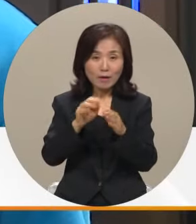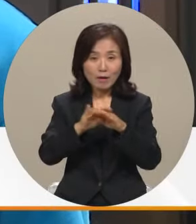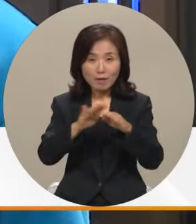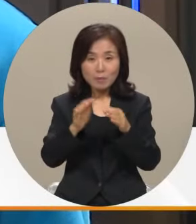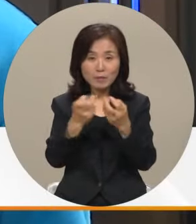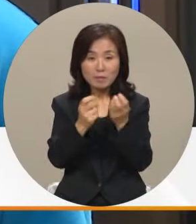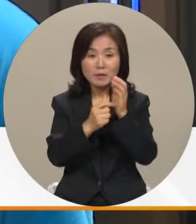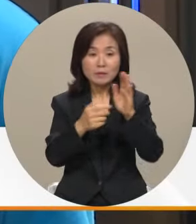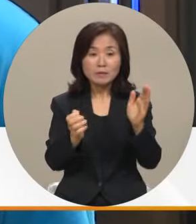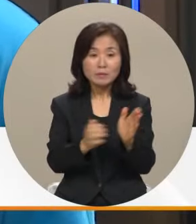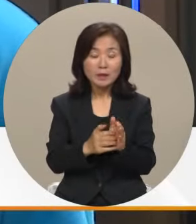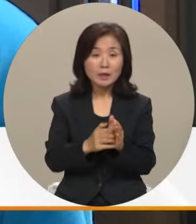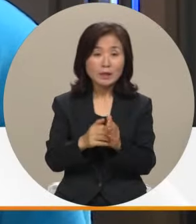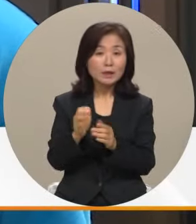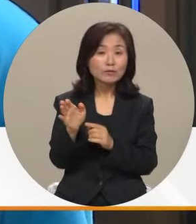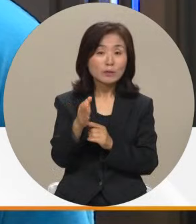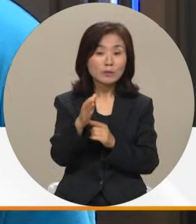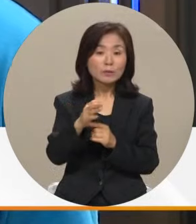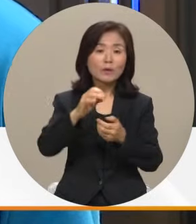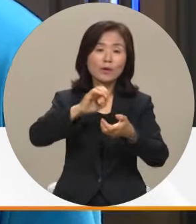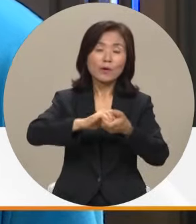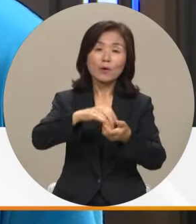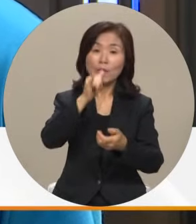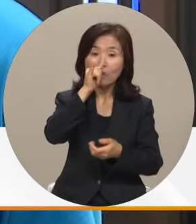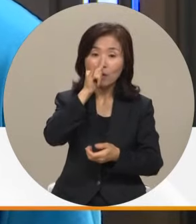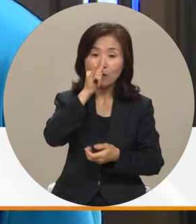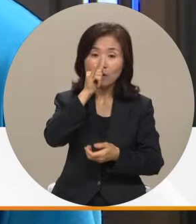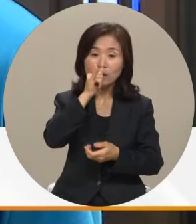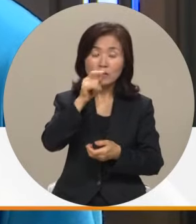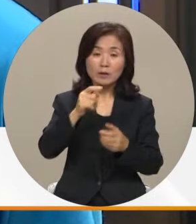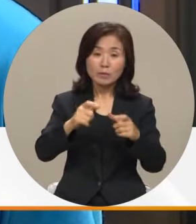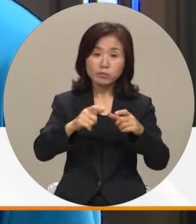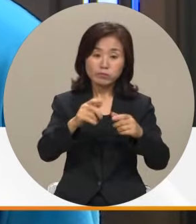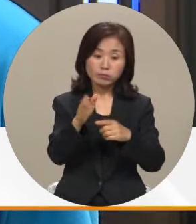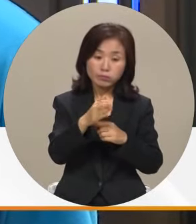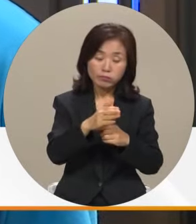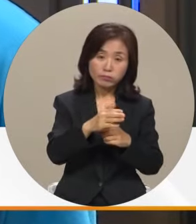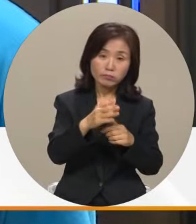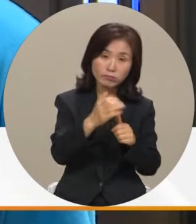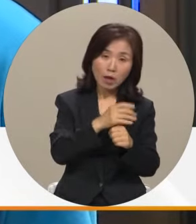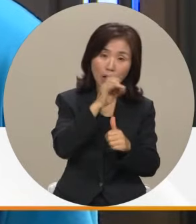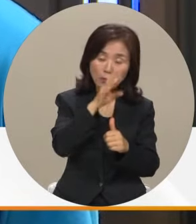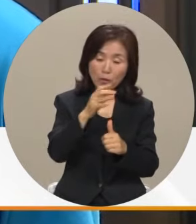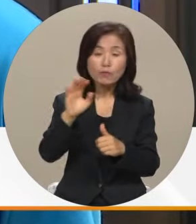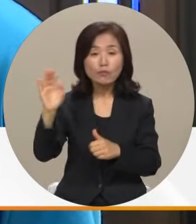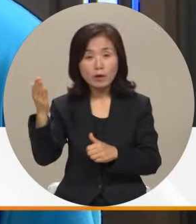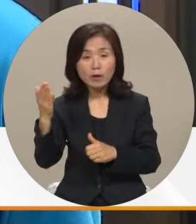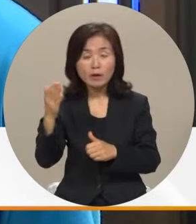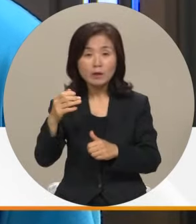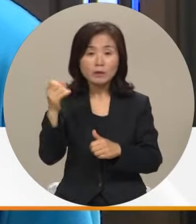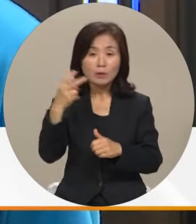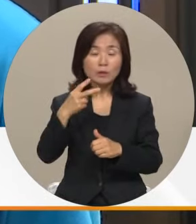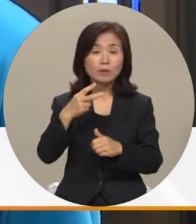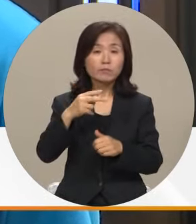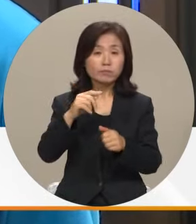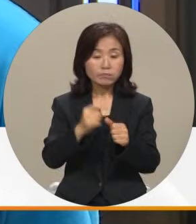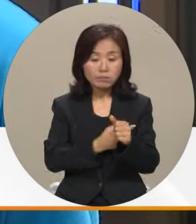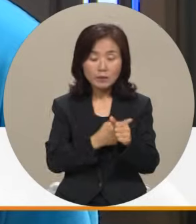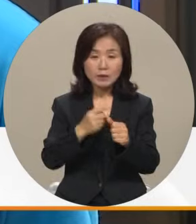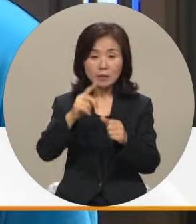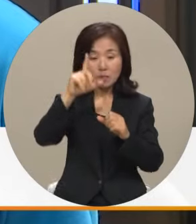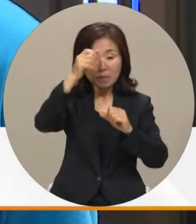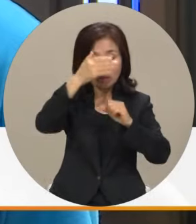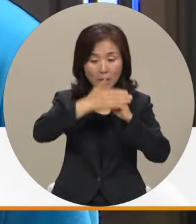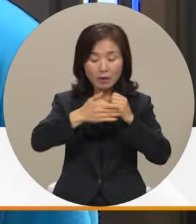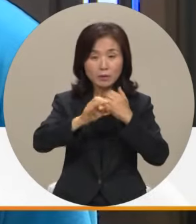어떤 어류는 잡으면 안 되고 어떤 크기에 따라서 포획 불가능, 사진 혹은 영상으로 찍으면 자동으로 이 어류는 포획이 불가능하고